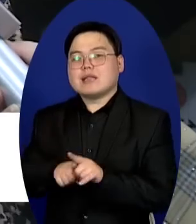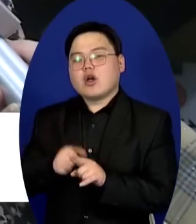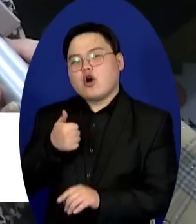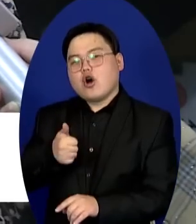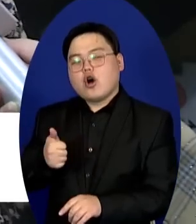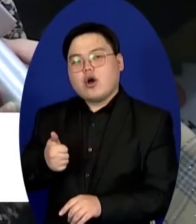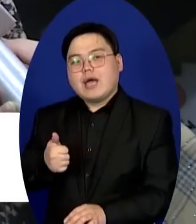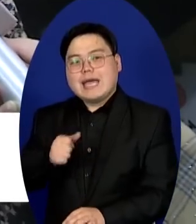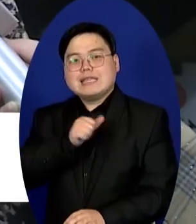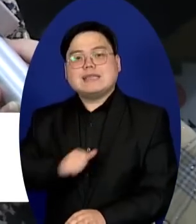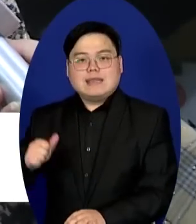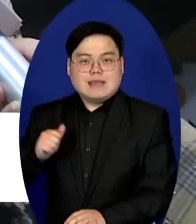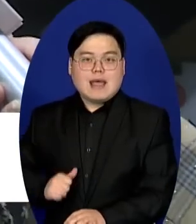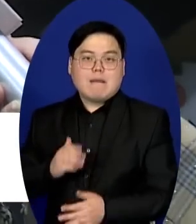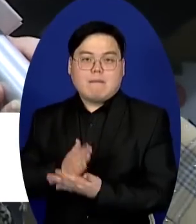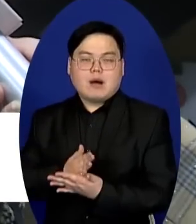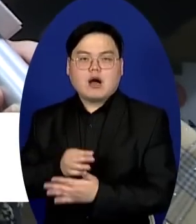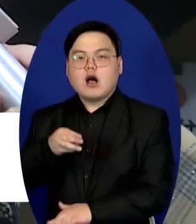гой дээл өмсөд байгаа учраас